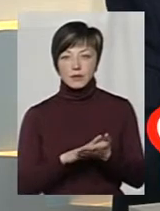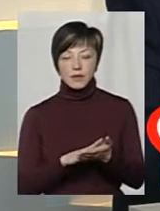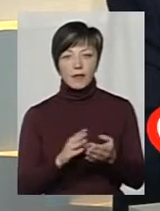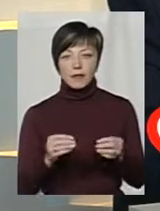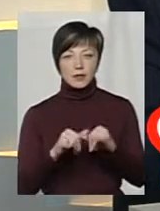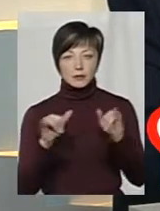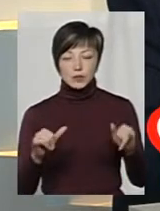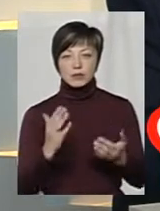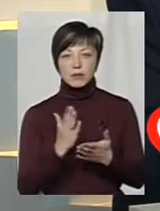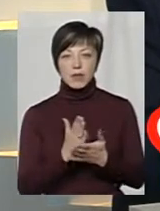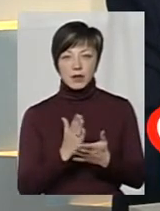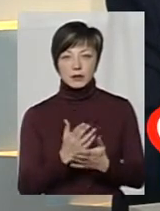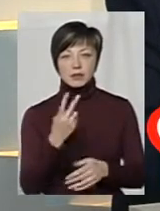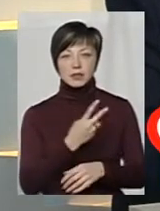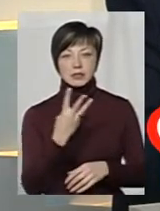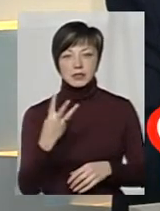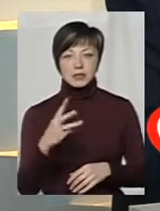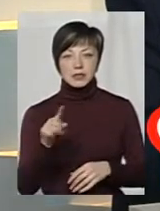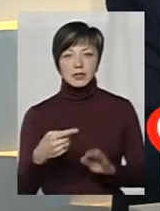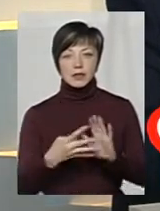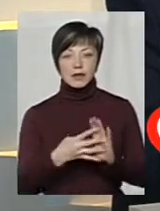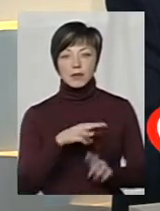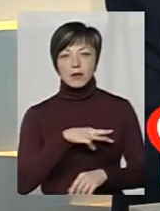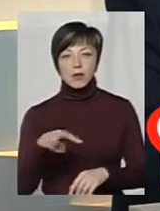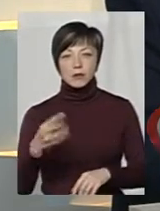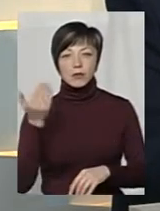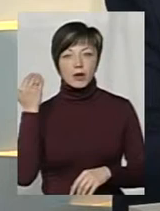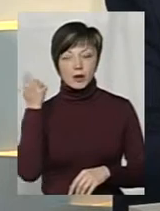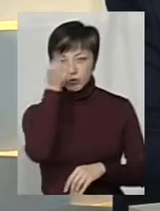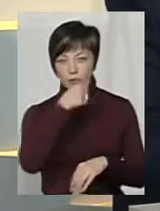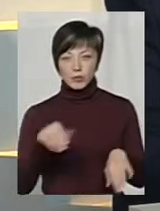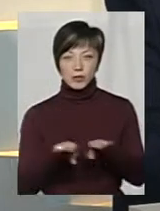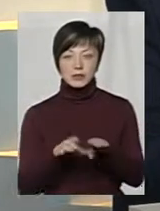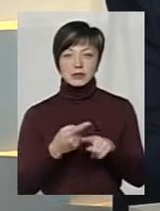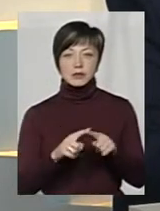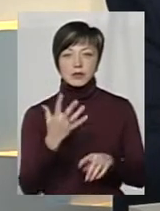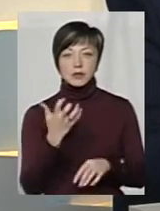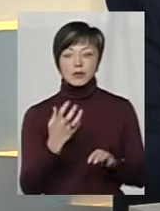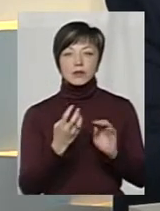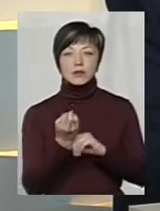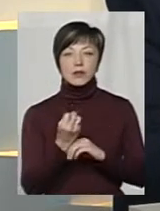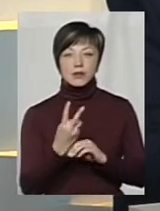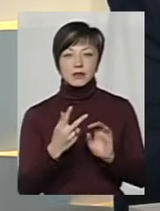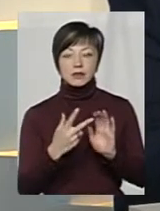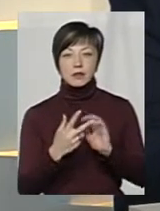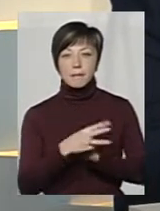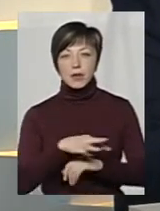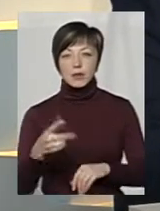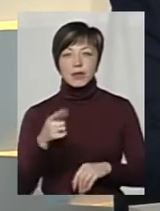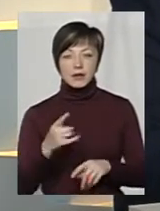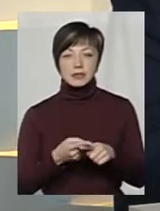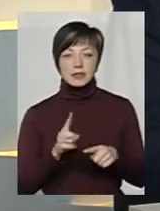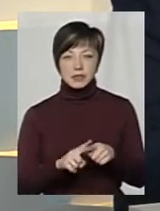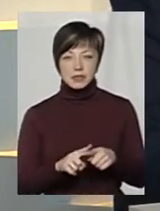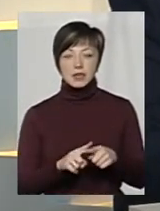збільшувалась, але ми маємо приріст 23,9 мільйона до попереднього року, це 512,8 мільйона гривень, то, безумовно,